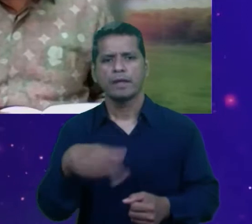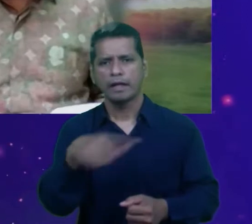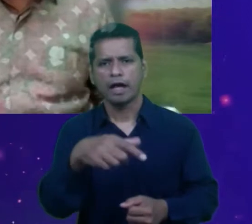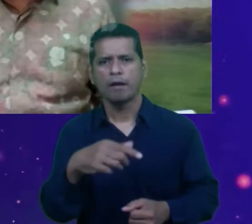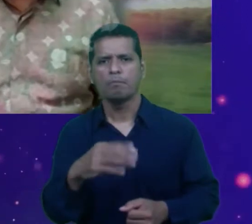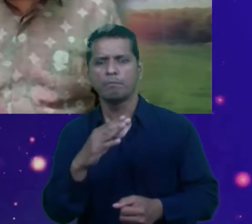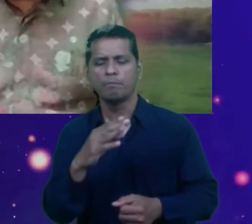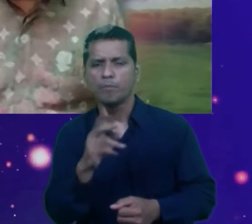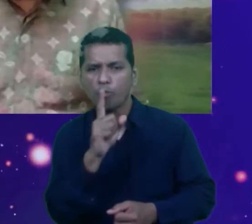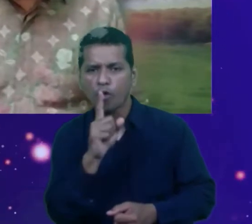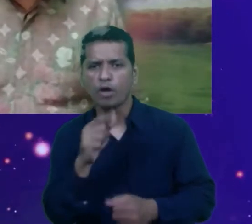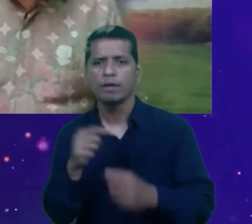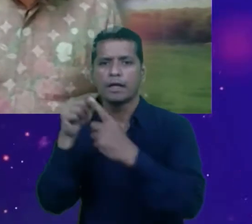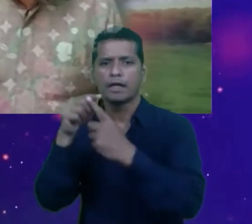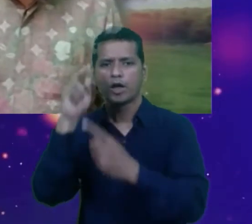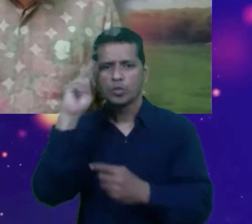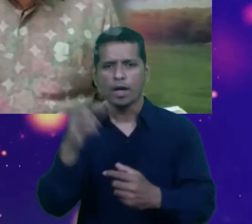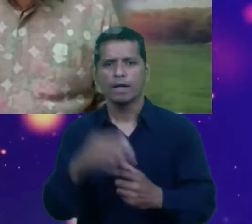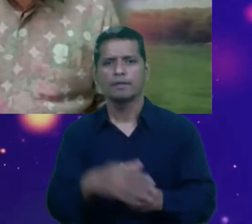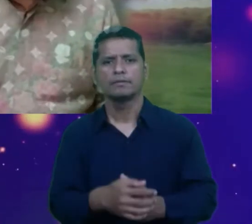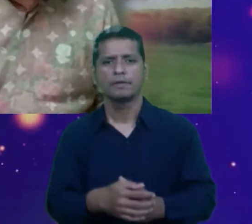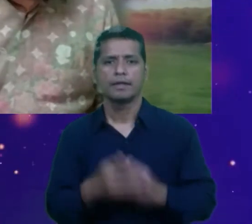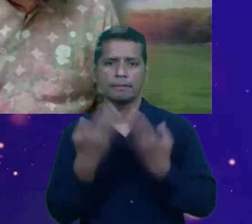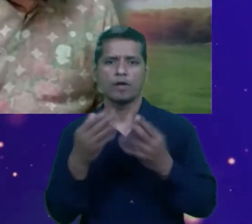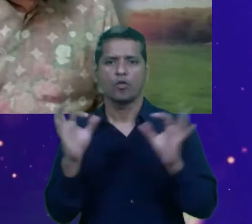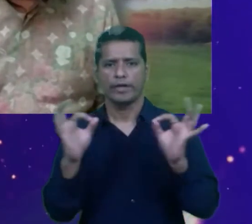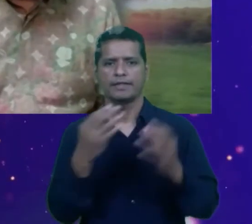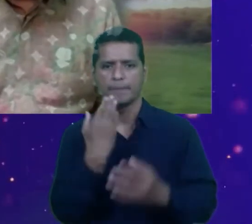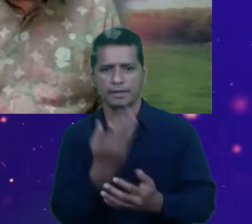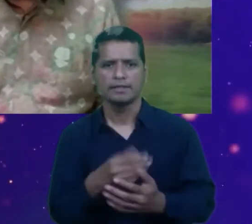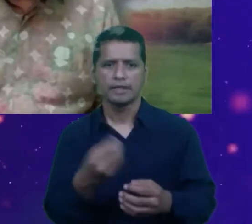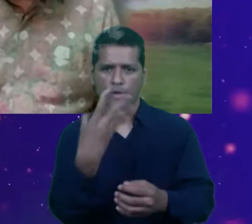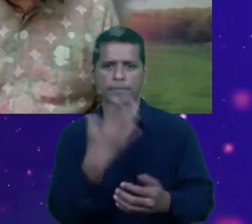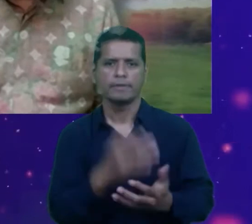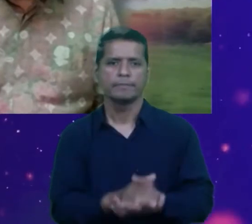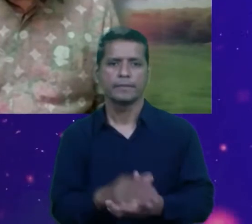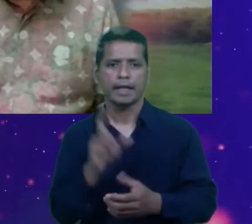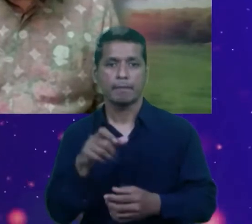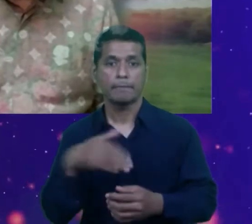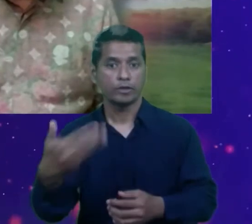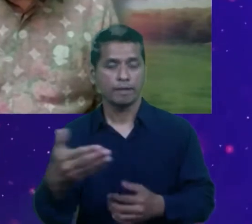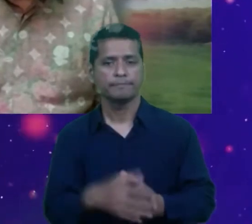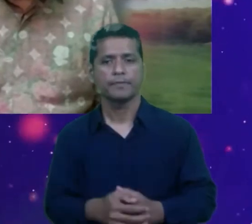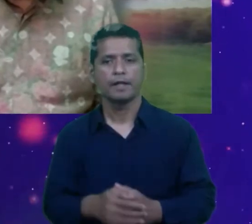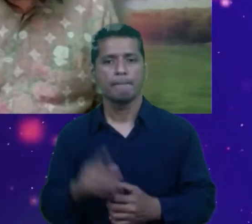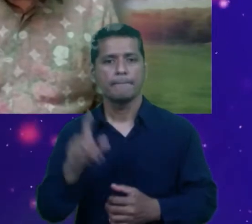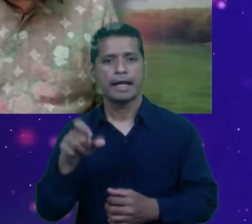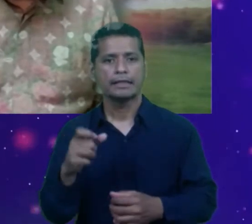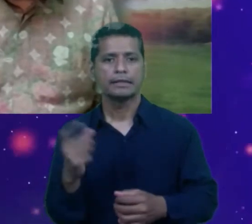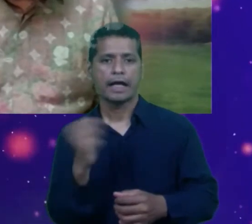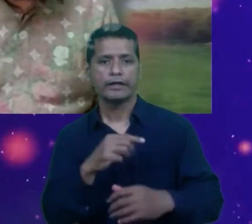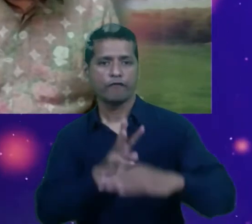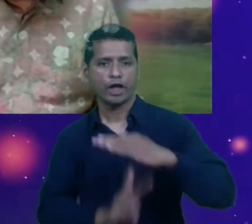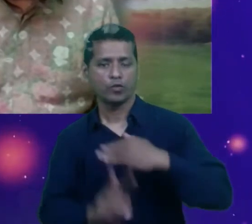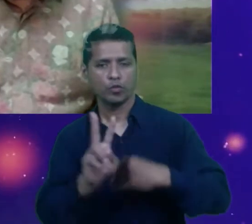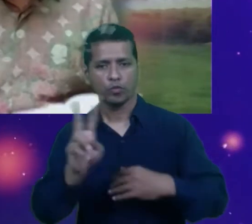Ada tahta Allah dan tahta anak domba. Pertanyaannya, apakah ada tahta Roh Kudus di